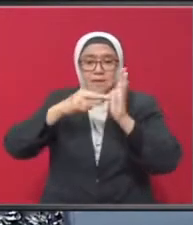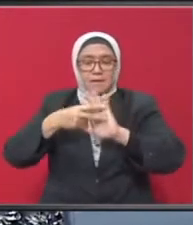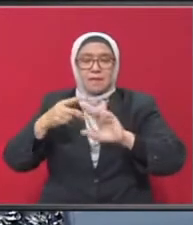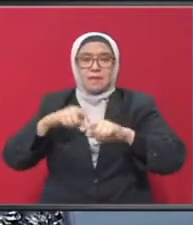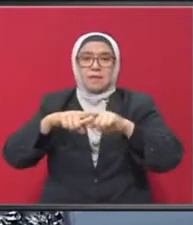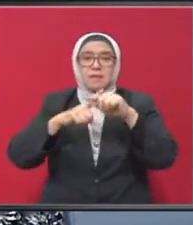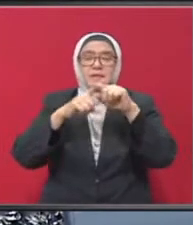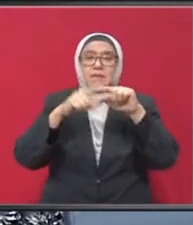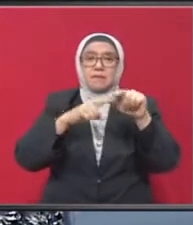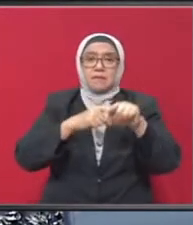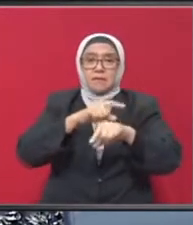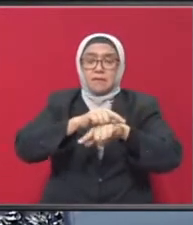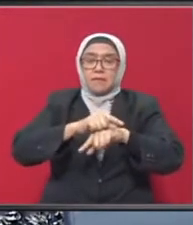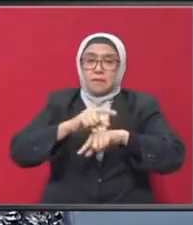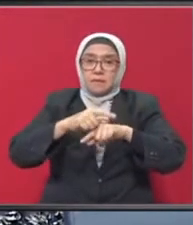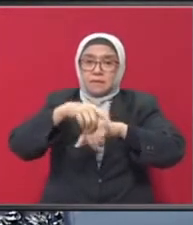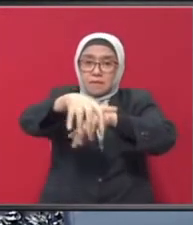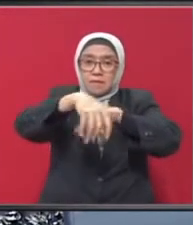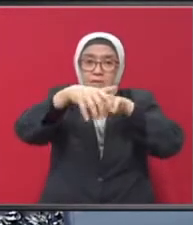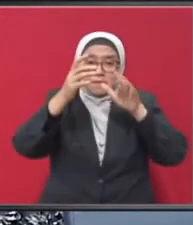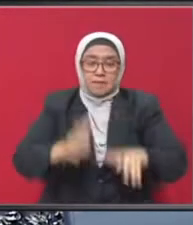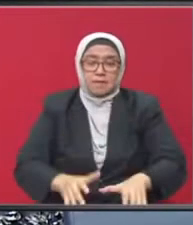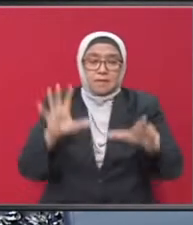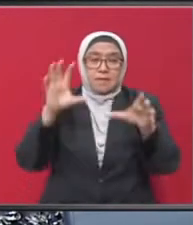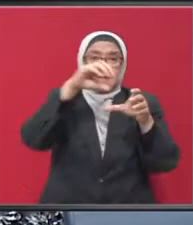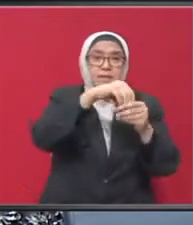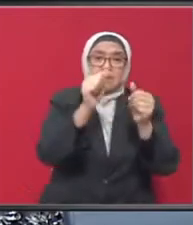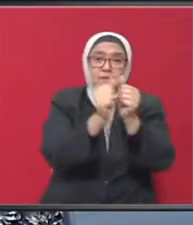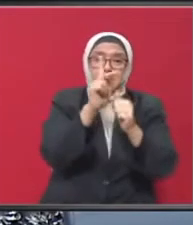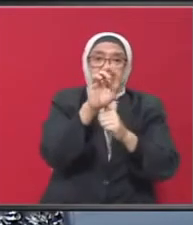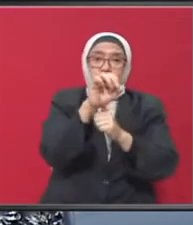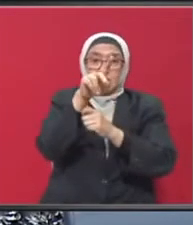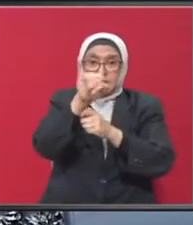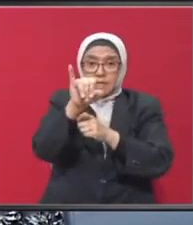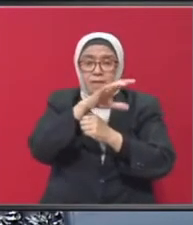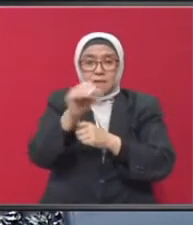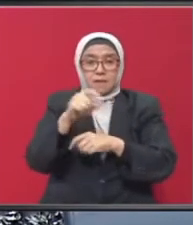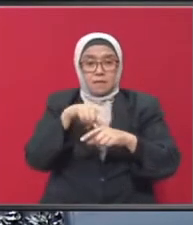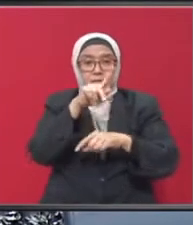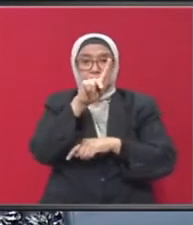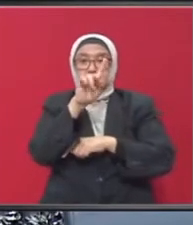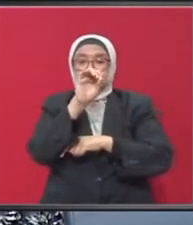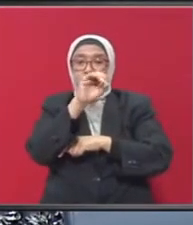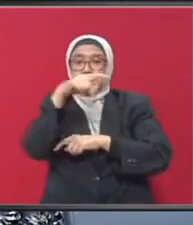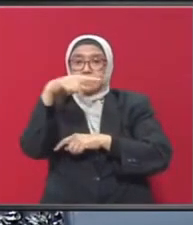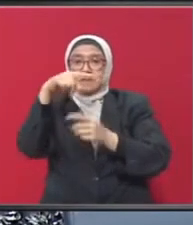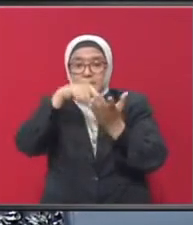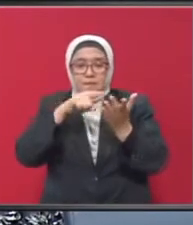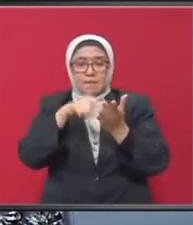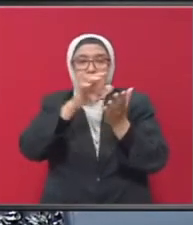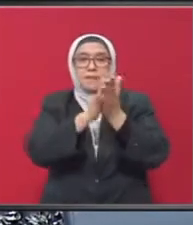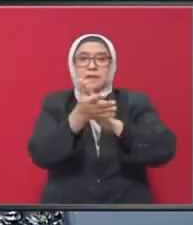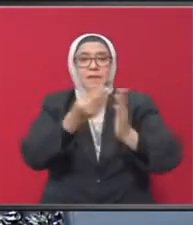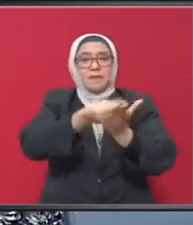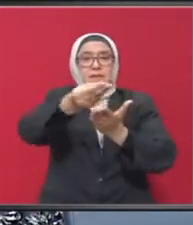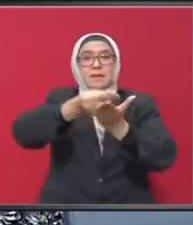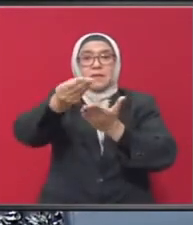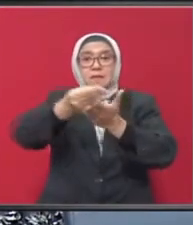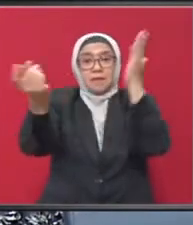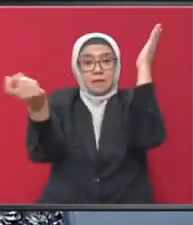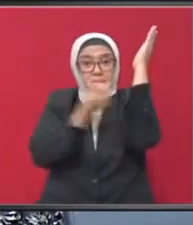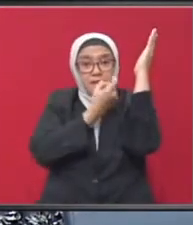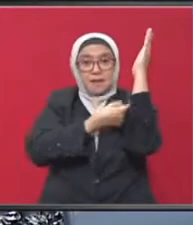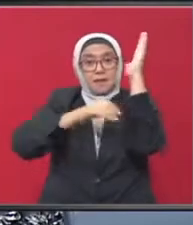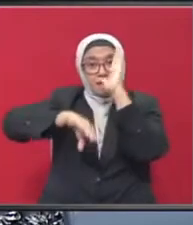Dimana koperasi ini akan menjadi sebagai pembeli getah dengan harga lebih tinggi terhadap pasaran dan Tweeter Kini kita deproject